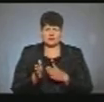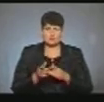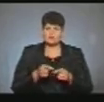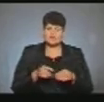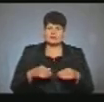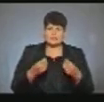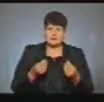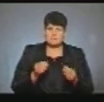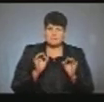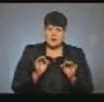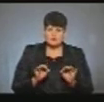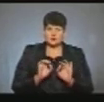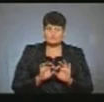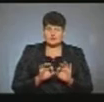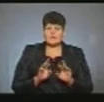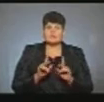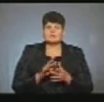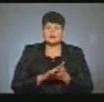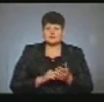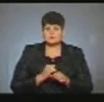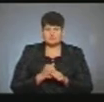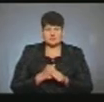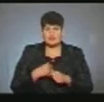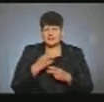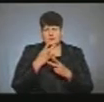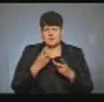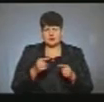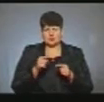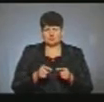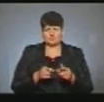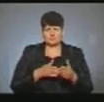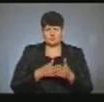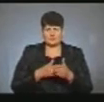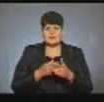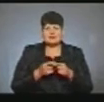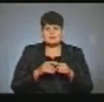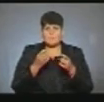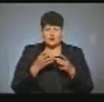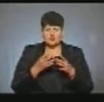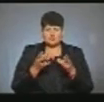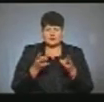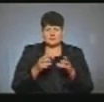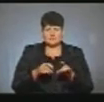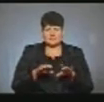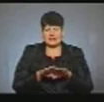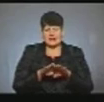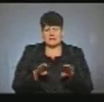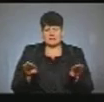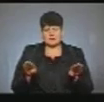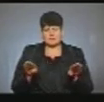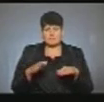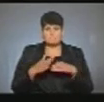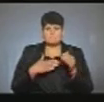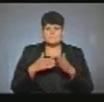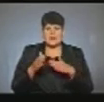правильне тлумачення, як далі рухатися. Але я не бачу тут тупікової ситуації. Це просто треба врегулювати на рівні